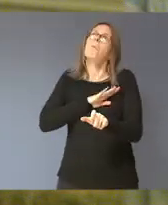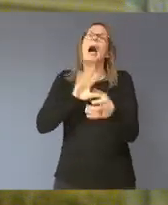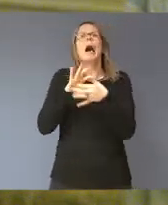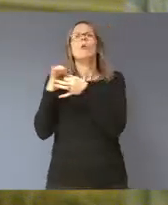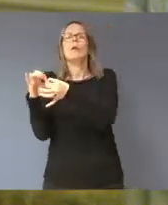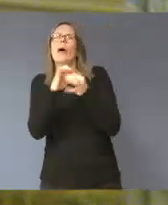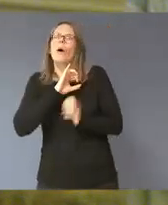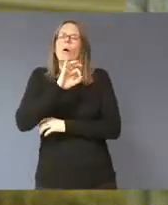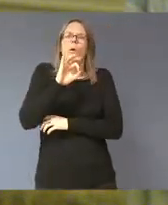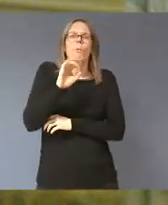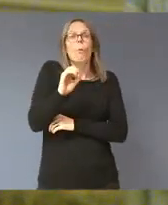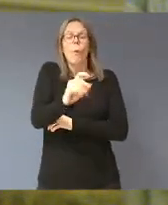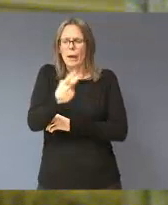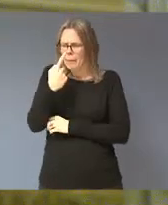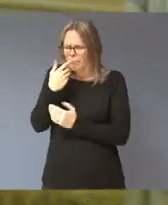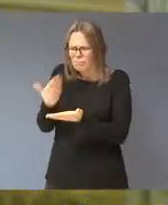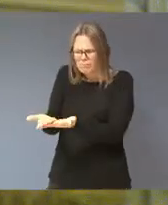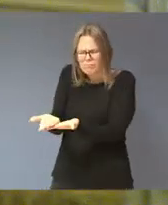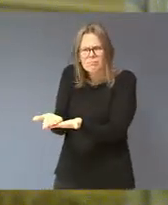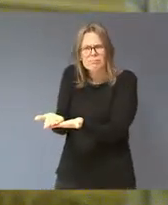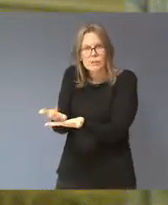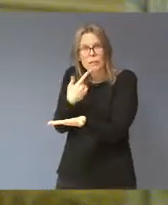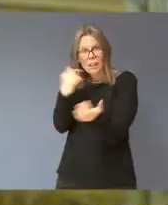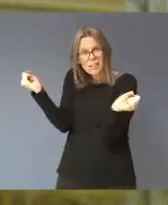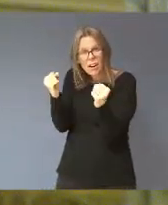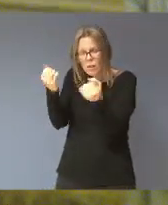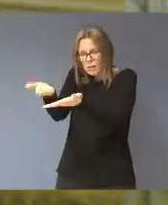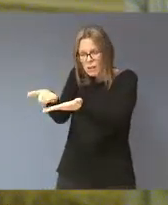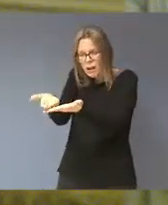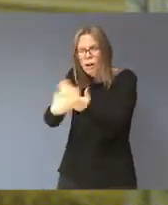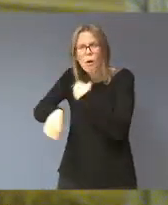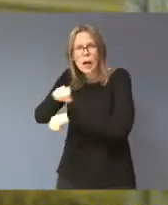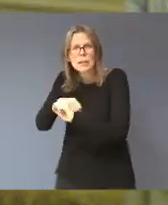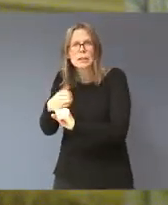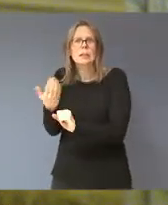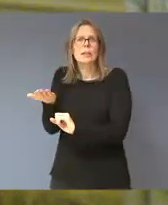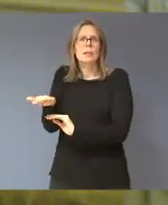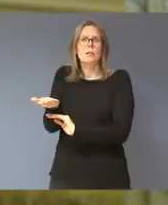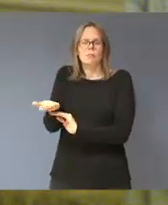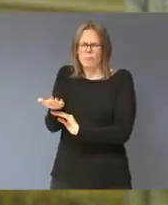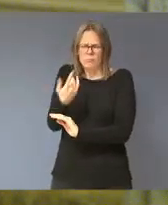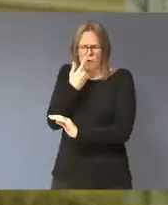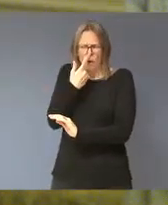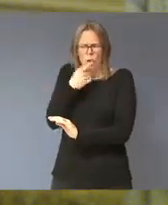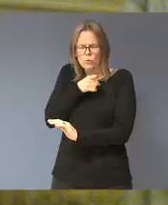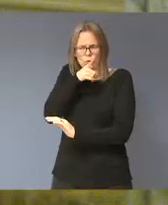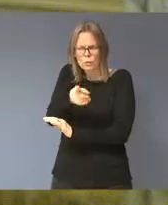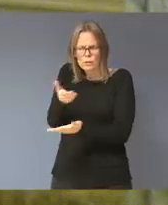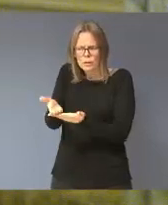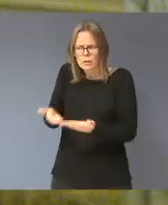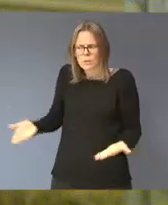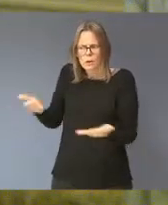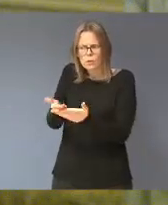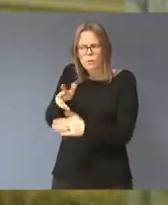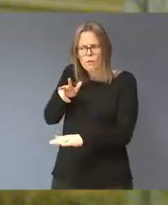solidarité, cautionnent ces squats. Un jour, les choses finiront mal. Quand je